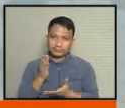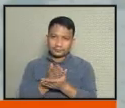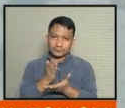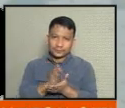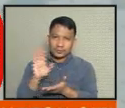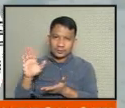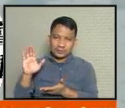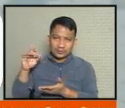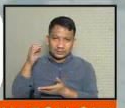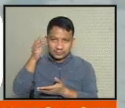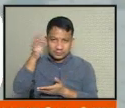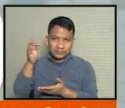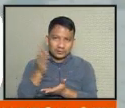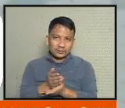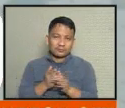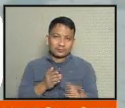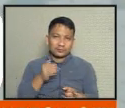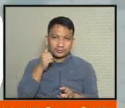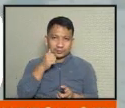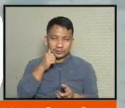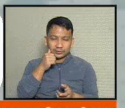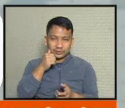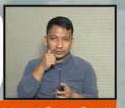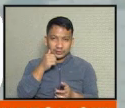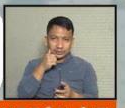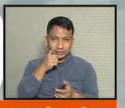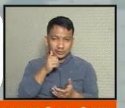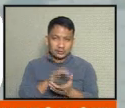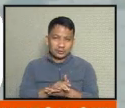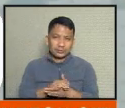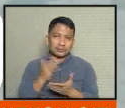itong si Mrs. Galgo.